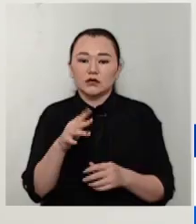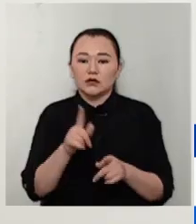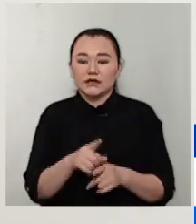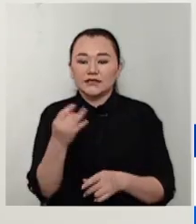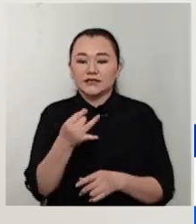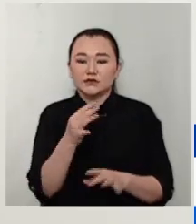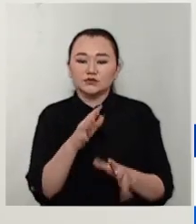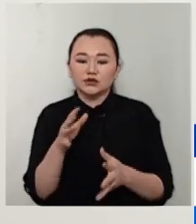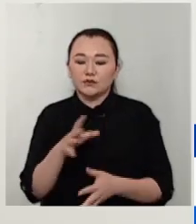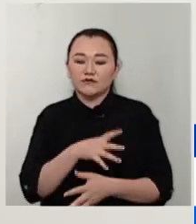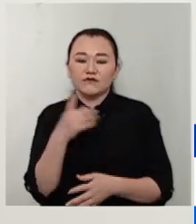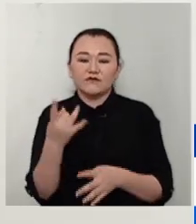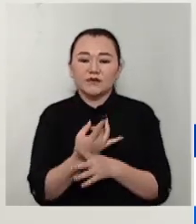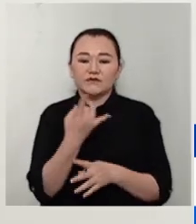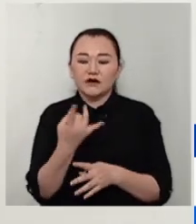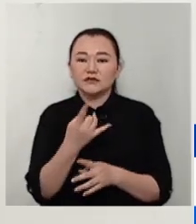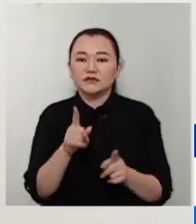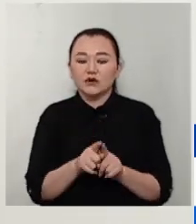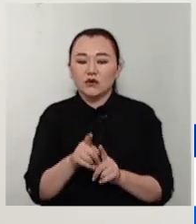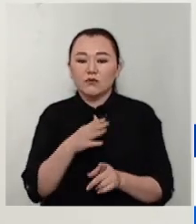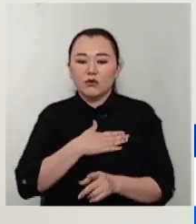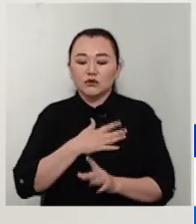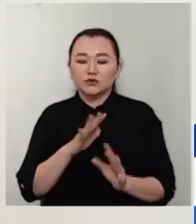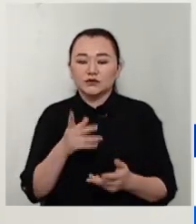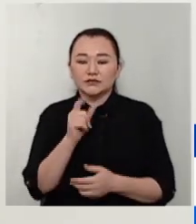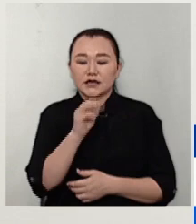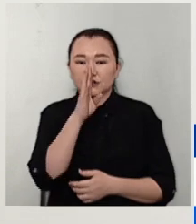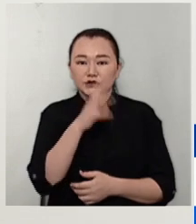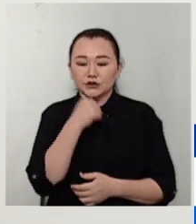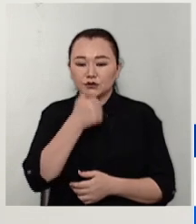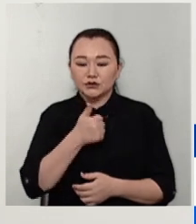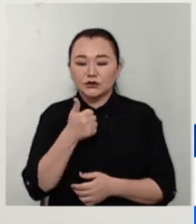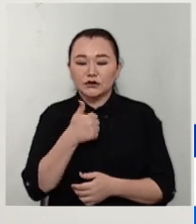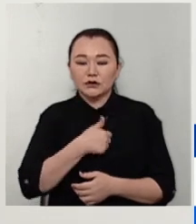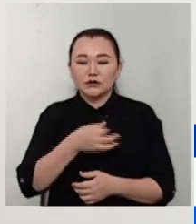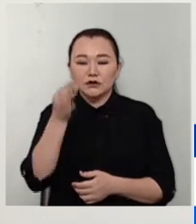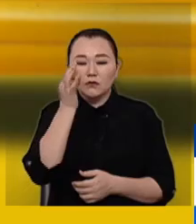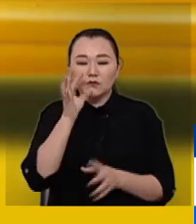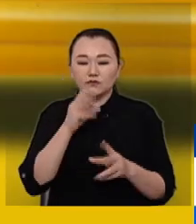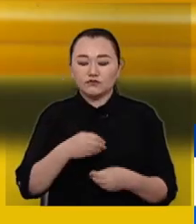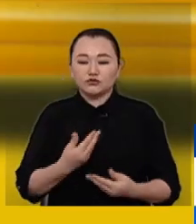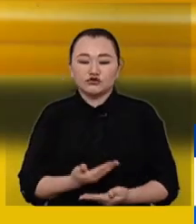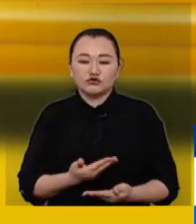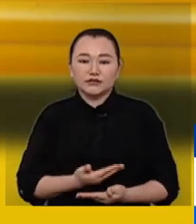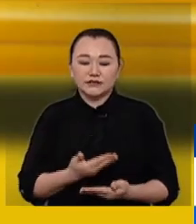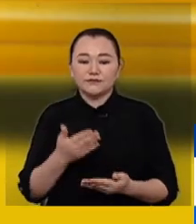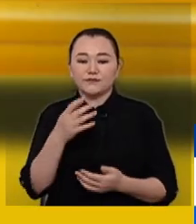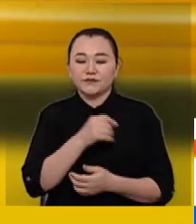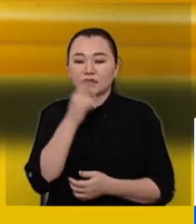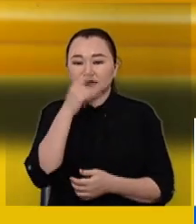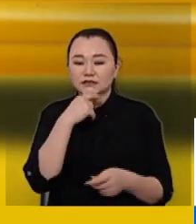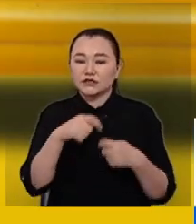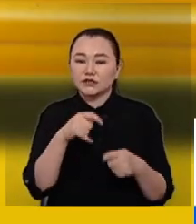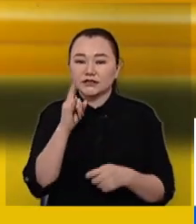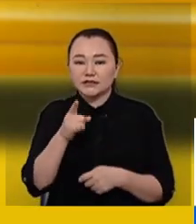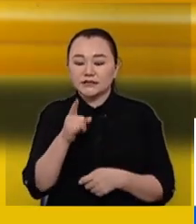интересные моменты бывают. Это первый раз такой в моем случае был за 4 года, но напомнился на всю жизнь. На казахстанском рынке